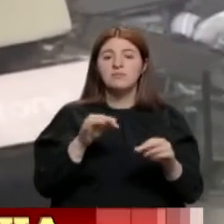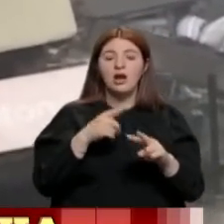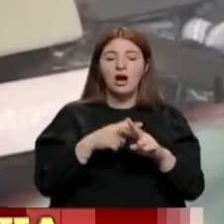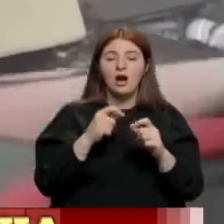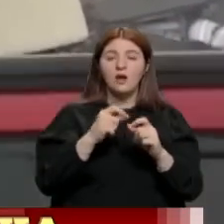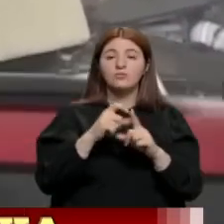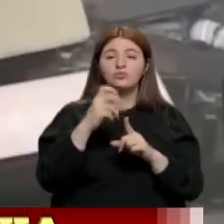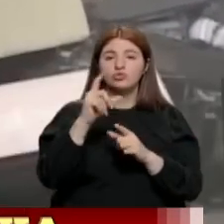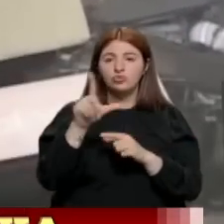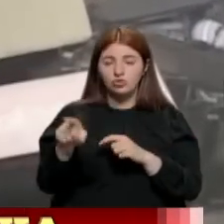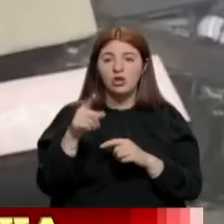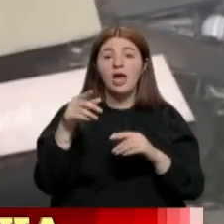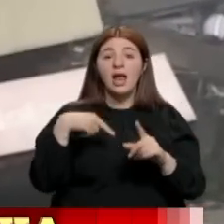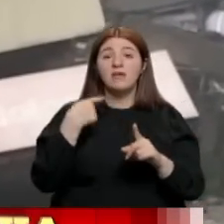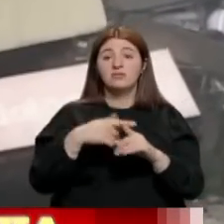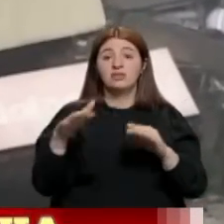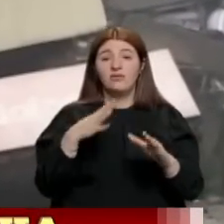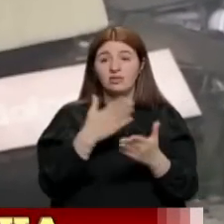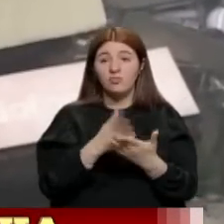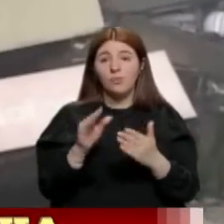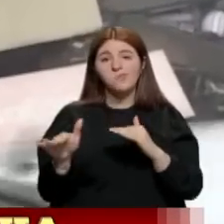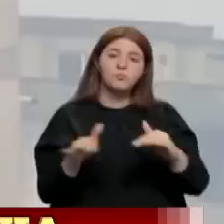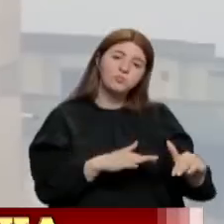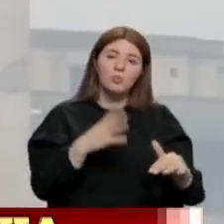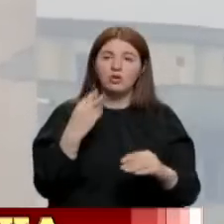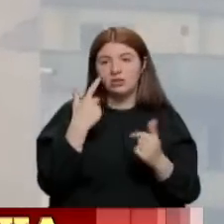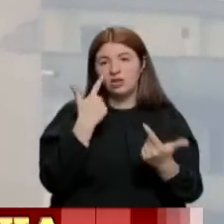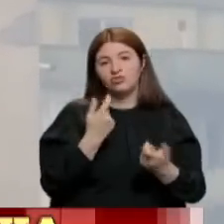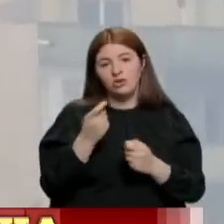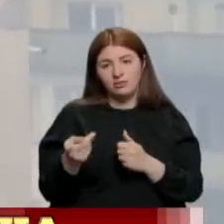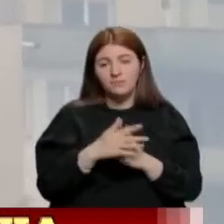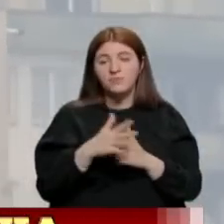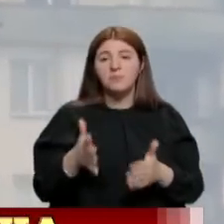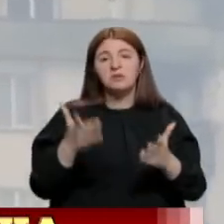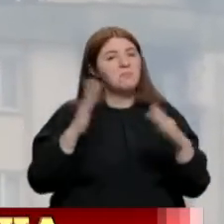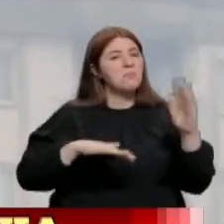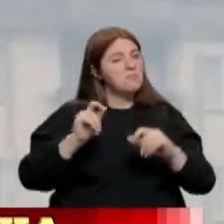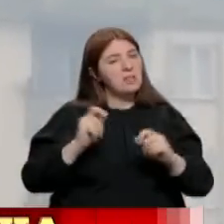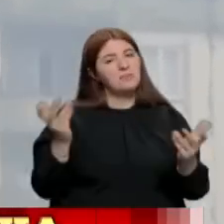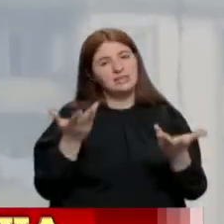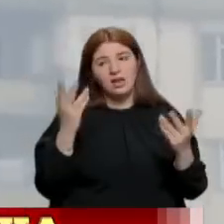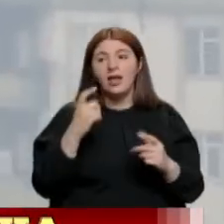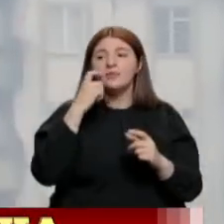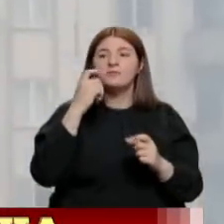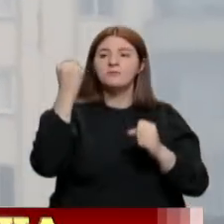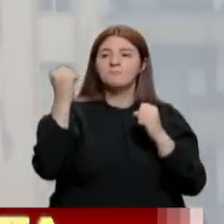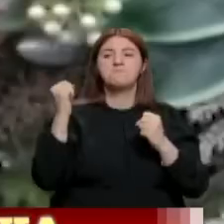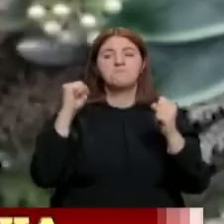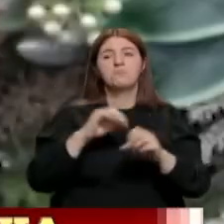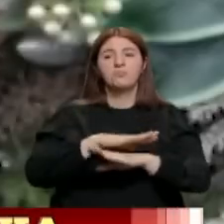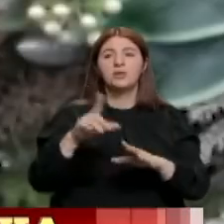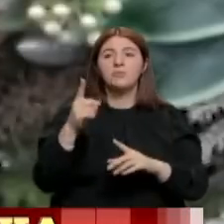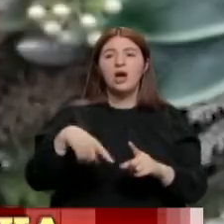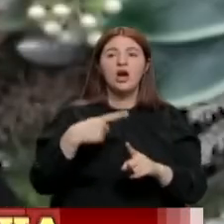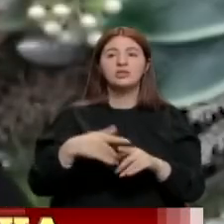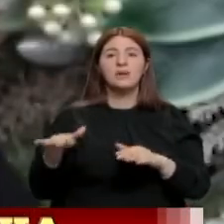Abdülgani Mazmanoğlu artçılar devam ederken kayma yaşanabileceğine dikkat çekti. Bina yaptınız, demirlerini döşediniz, bir